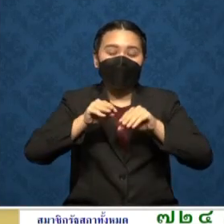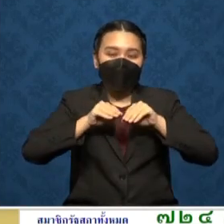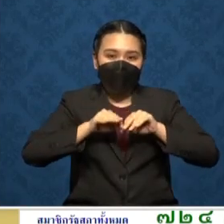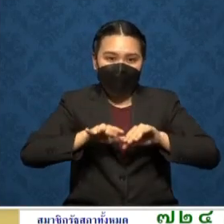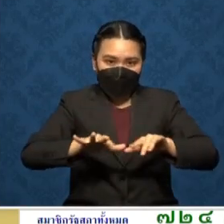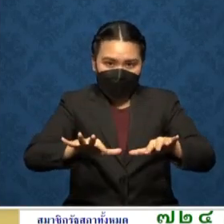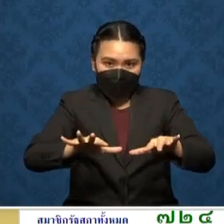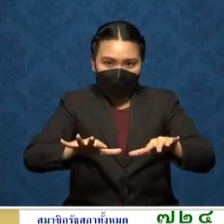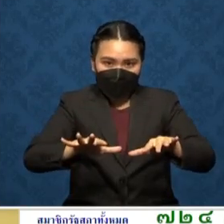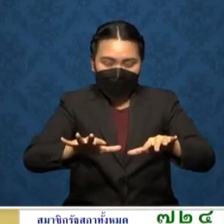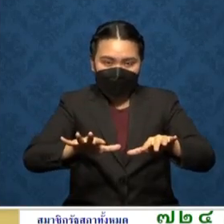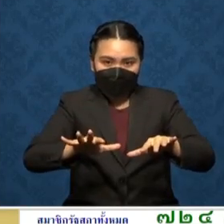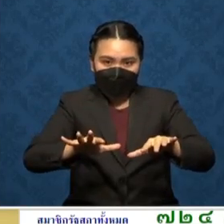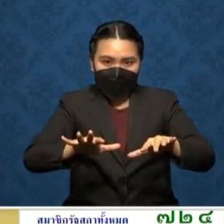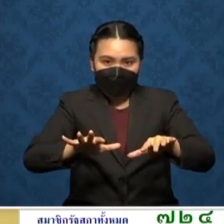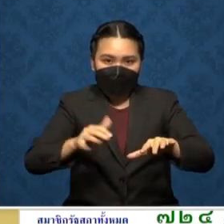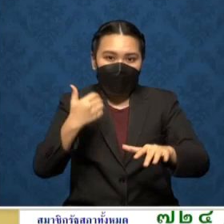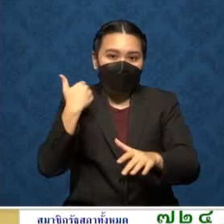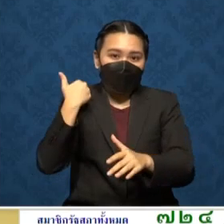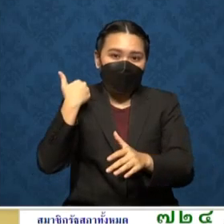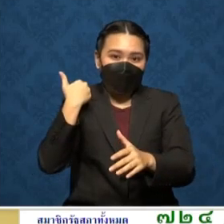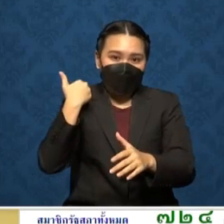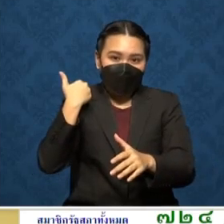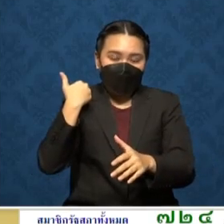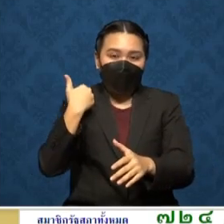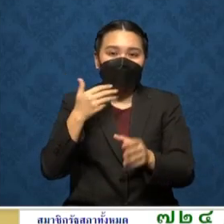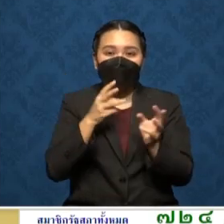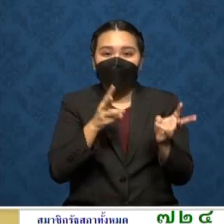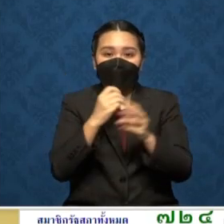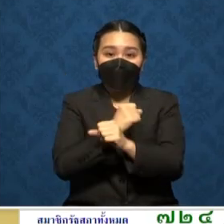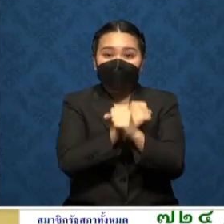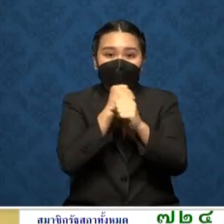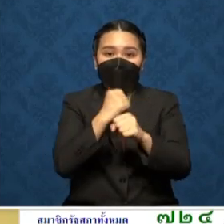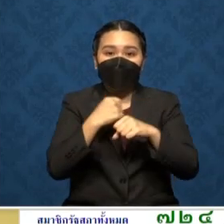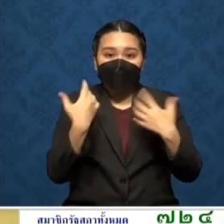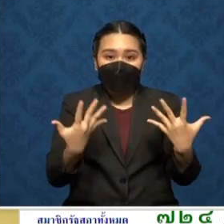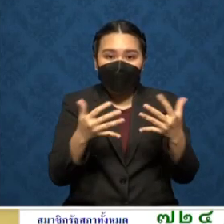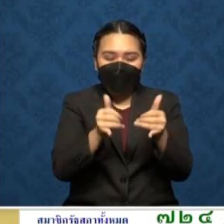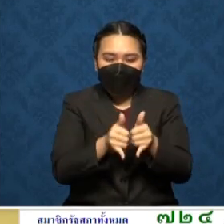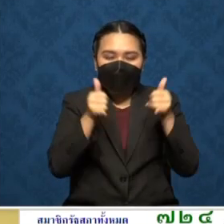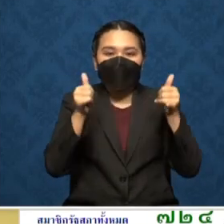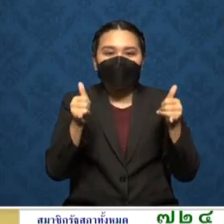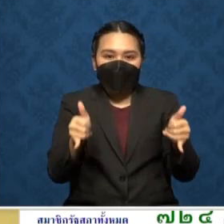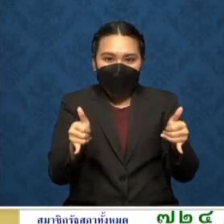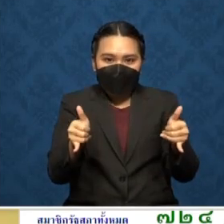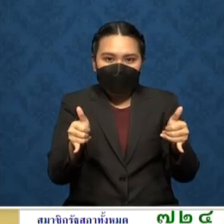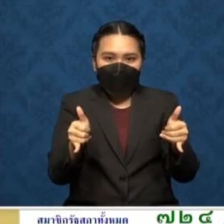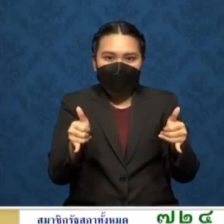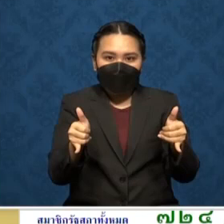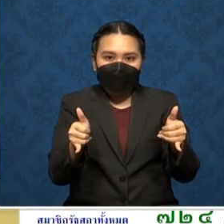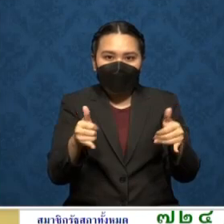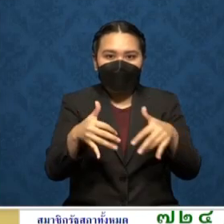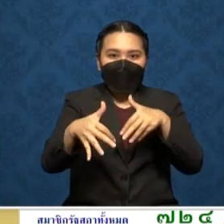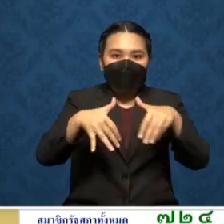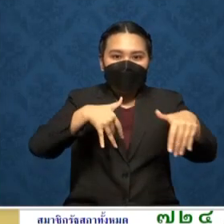-19 ซึ่งมีหลักในเรื่องโซเชียลดิสแทนซิ่งการเว้นระยะห่างทางสังคมประชา